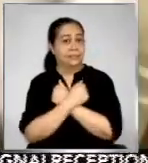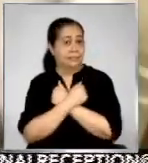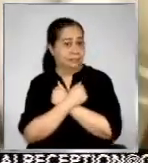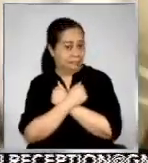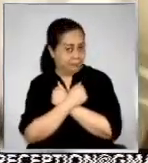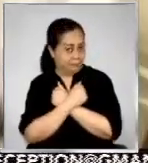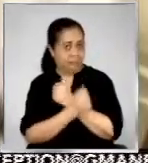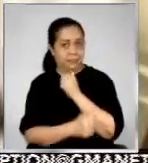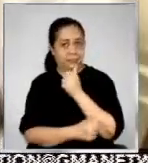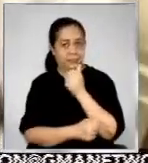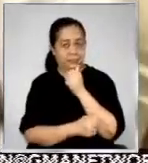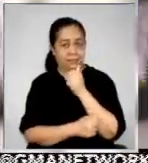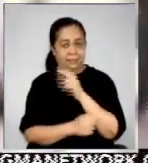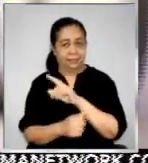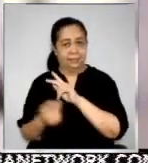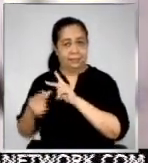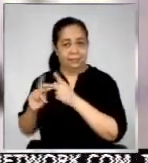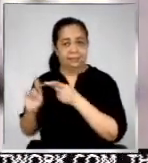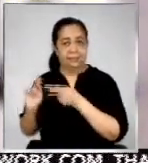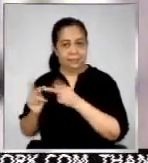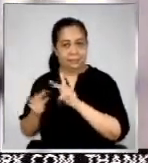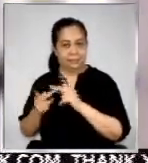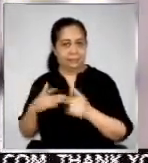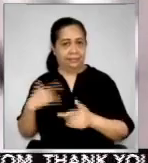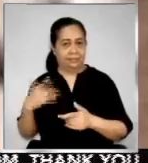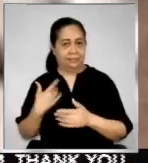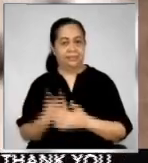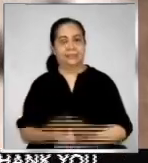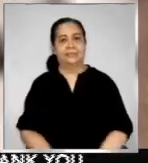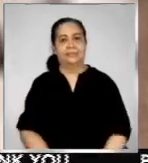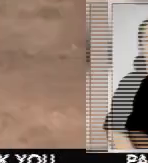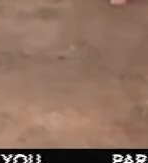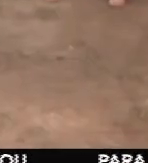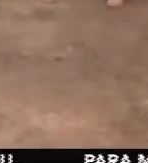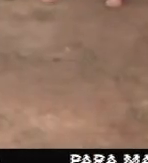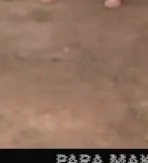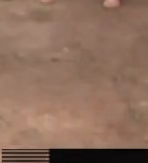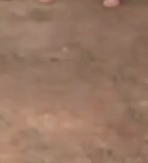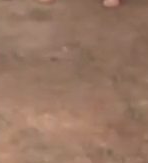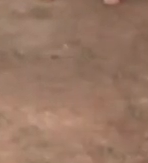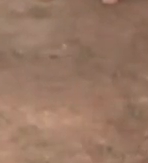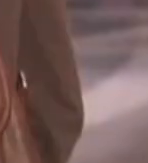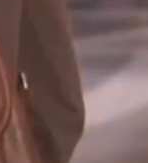kapareha mo mararamdaman. Chino Gaston, Nakatutok, 24 Oras.